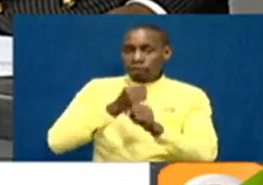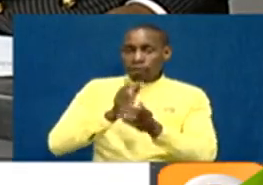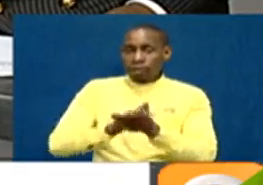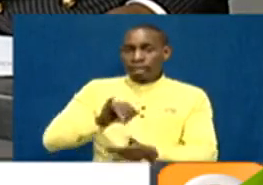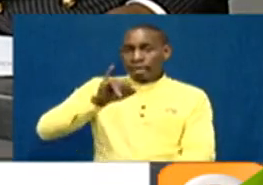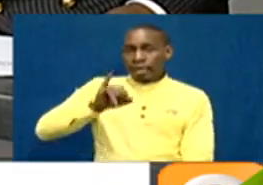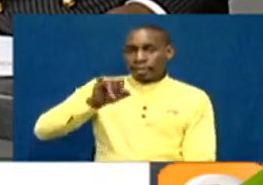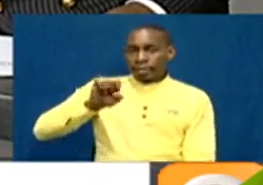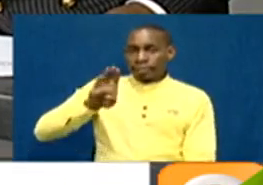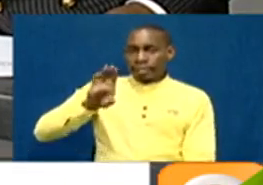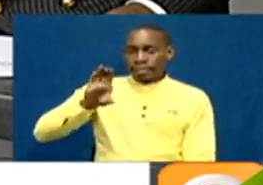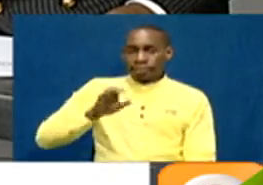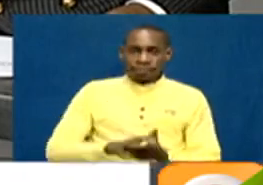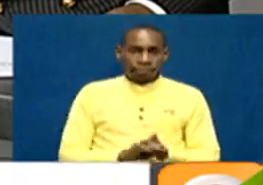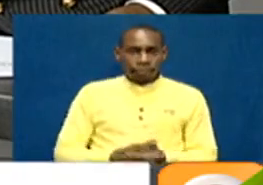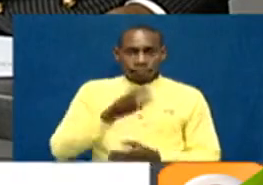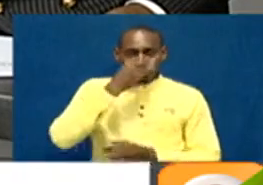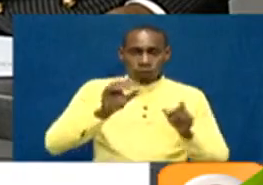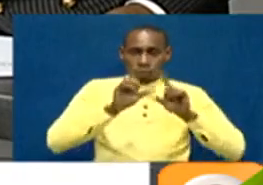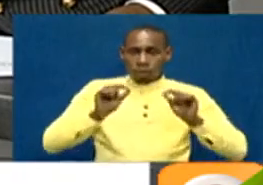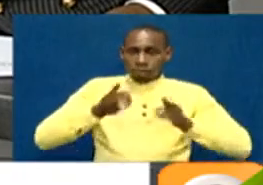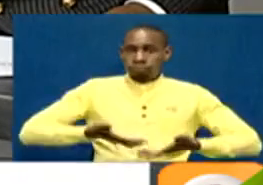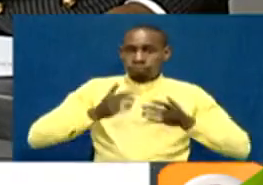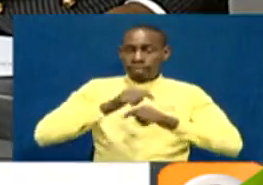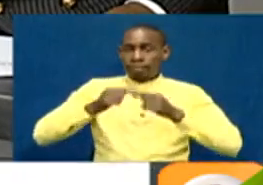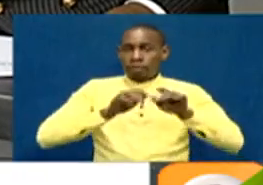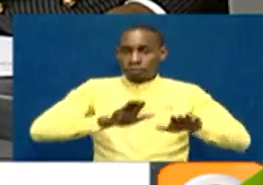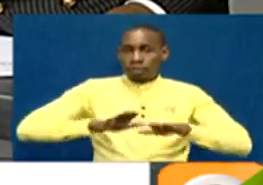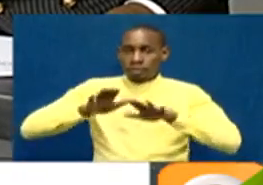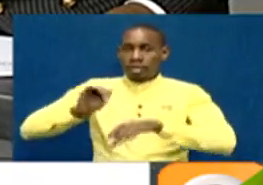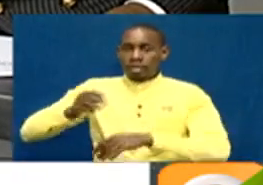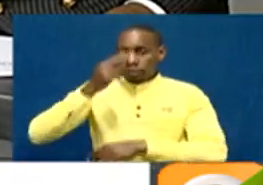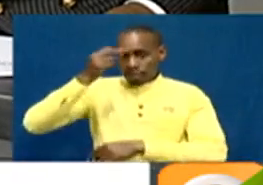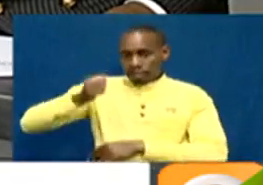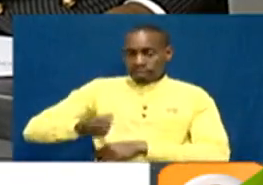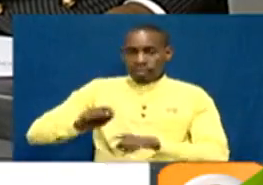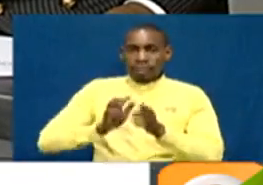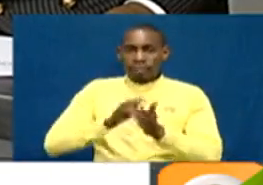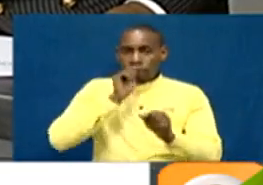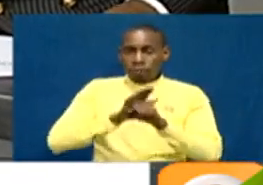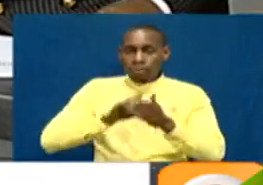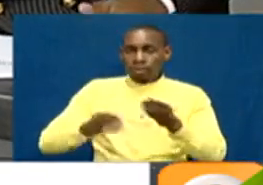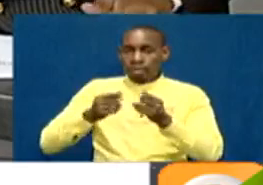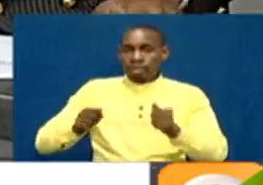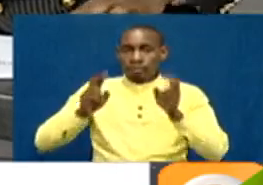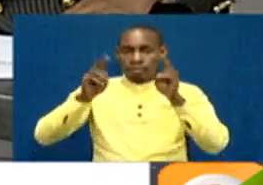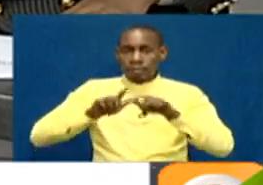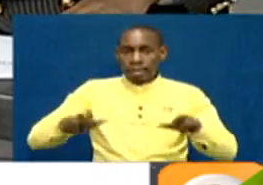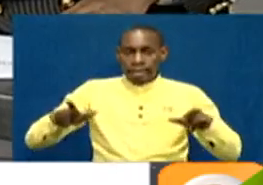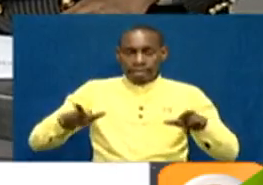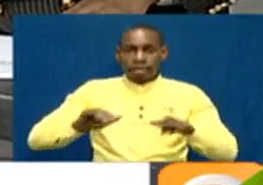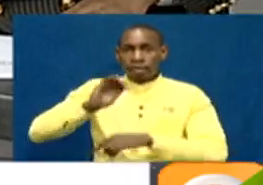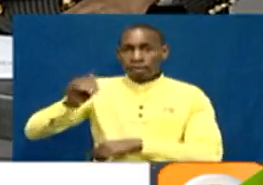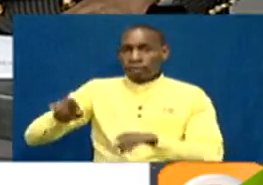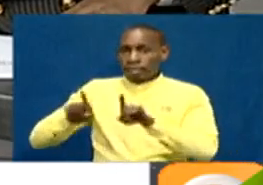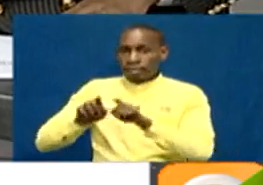ya uchaguzi IEBC. Na Ruto alisema haya alipoendesha kampeni katika kaunti ya Kajiado na kuahidi kutatua maswala ya ardhi katika